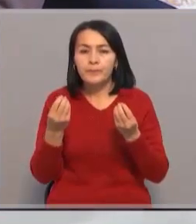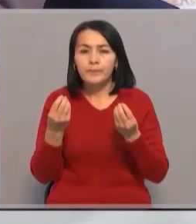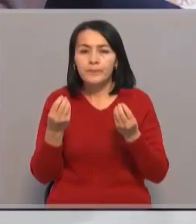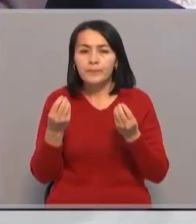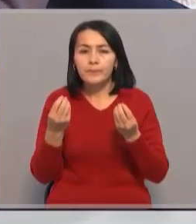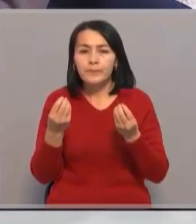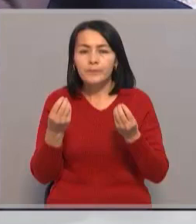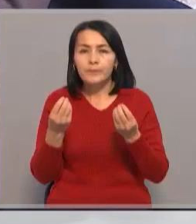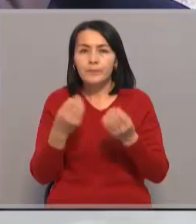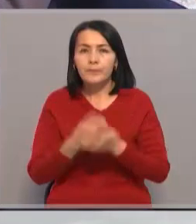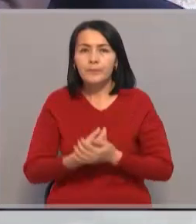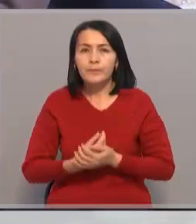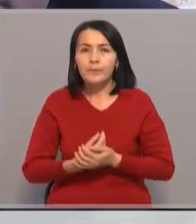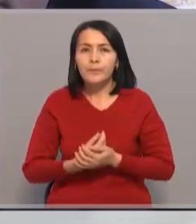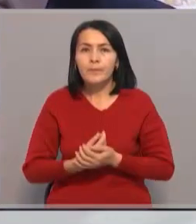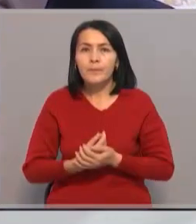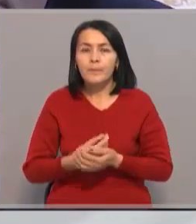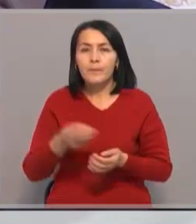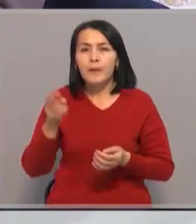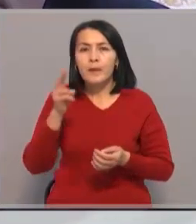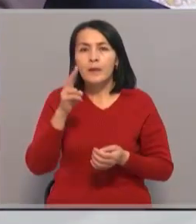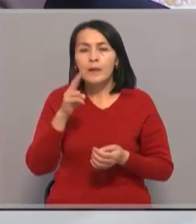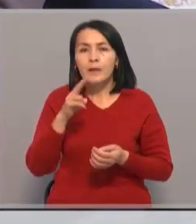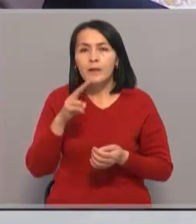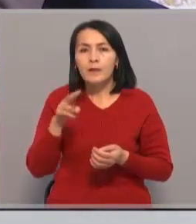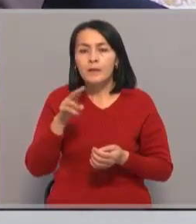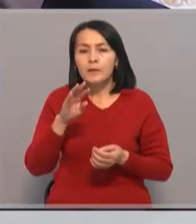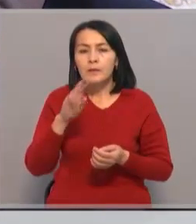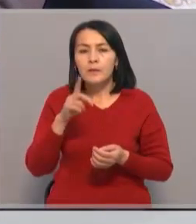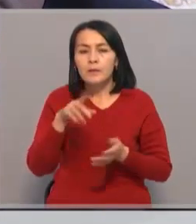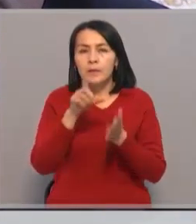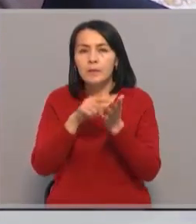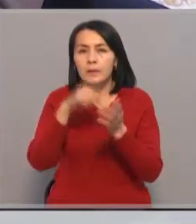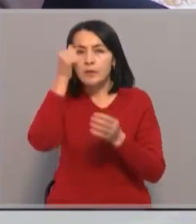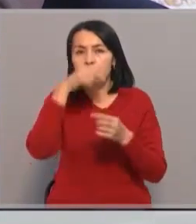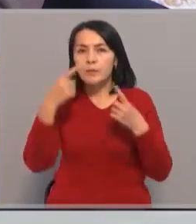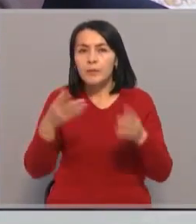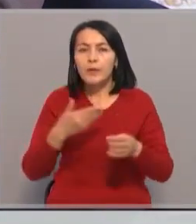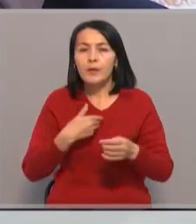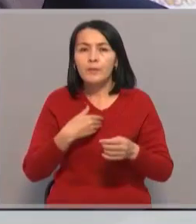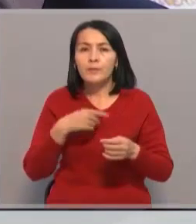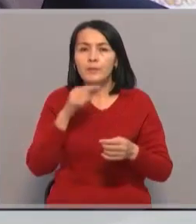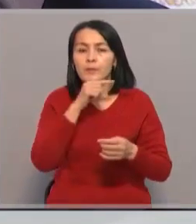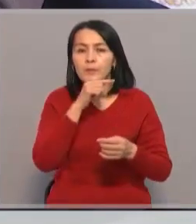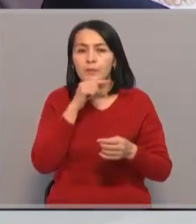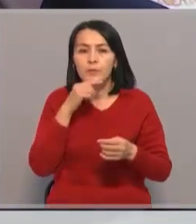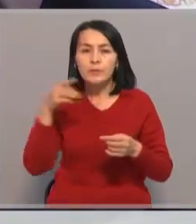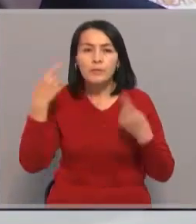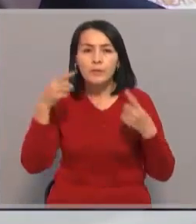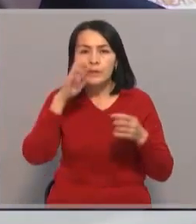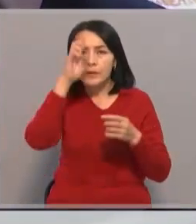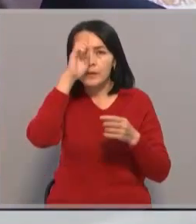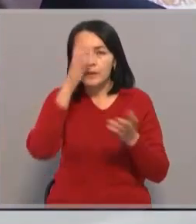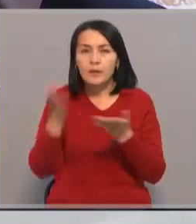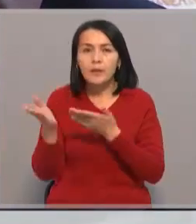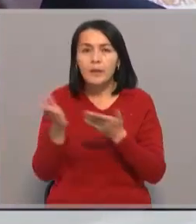Аква Гласенс деген болыпты. Димаш Ахметовичтің уже пенсияға келген жасы болатын. Бірақ біз орыс шетелді басқа елден орыс